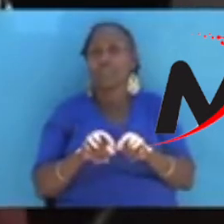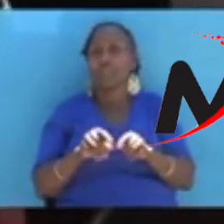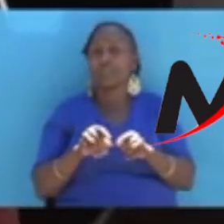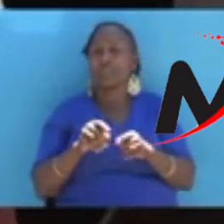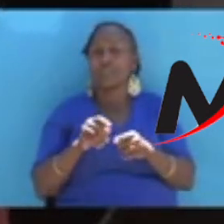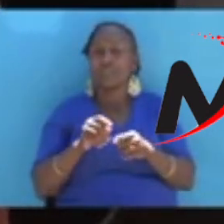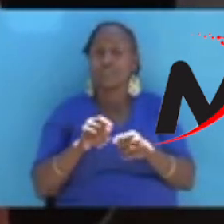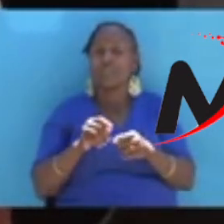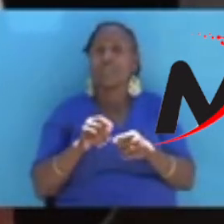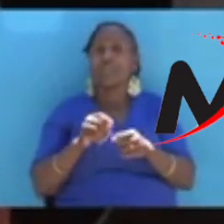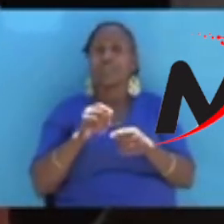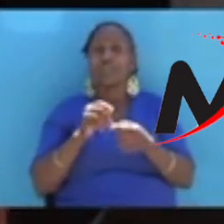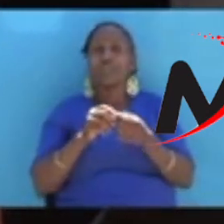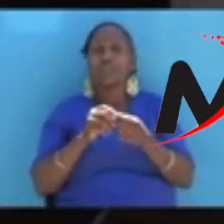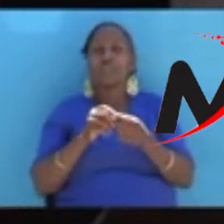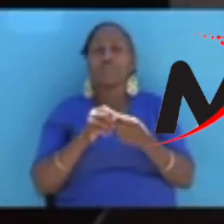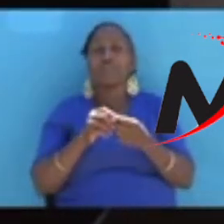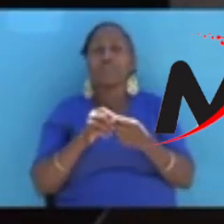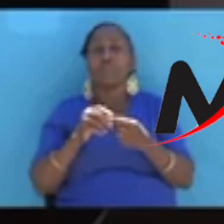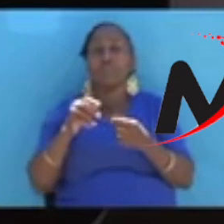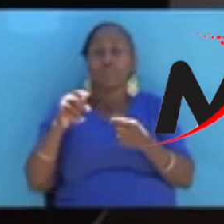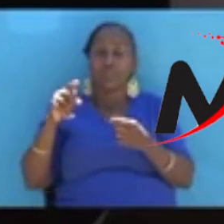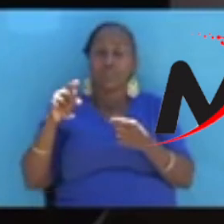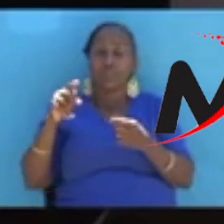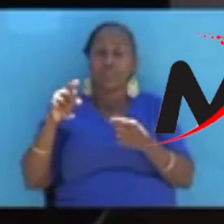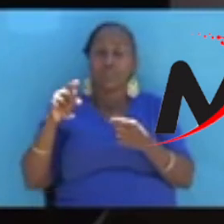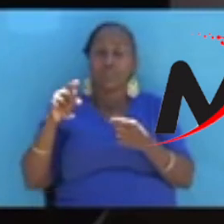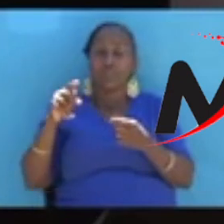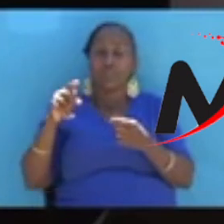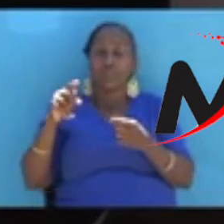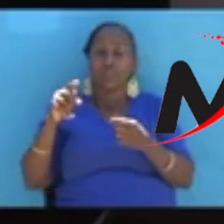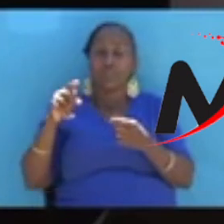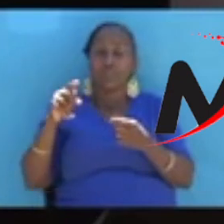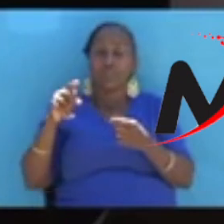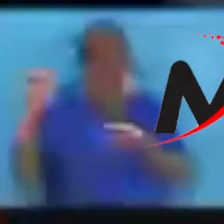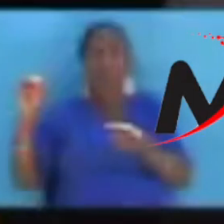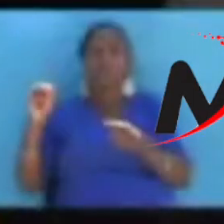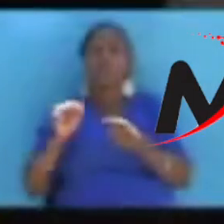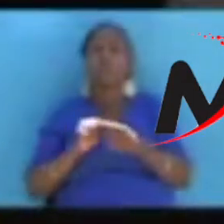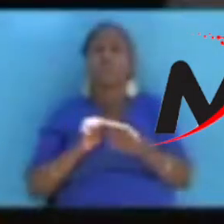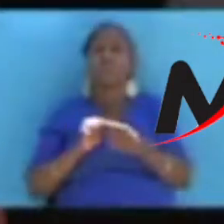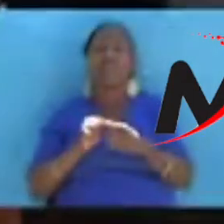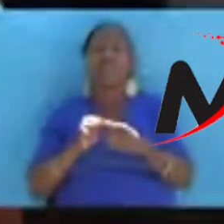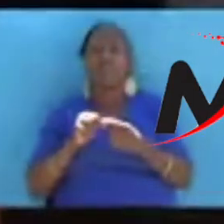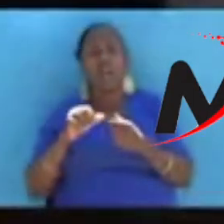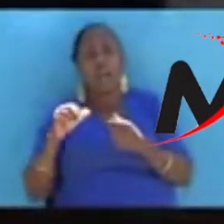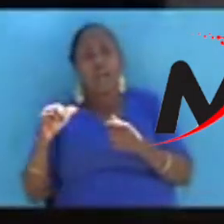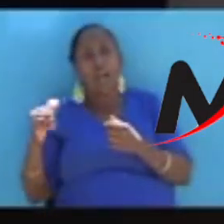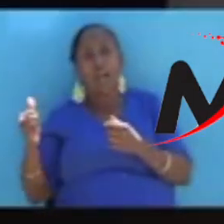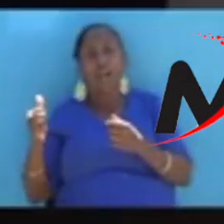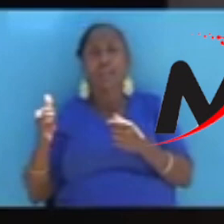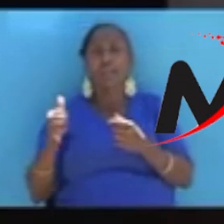Rigathi Gachagua, Prime Cabinet Secretary Musalia Mudavadi,